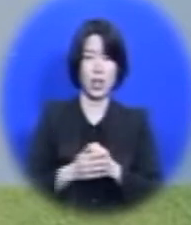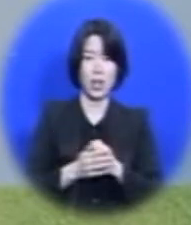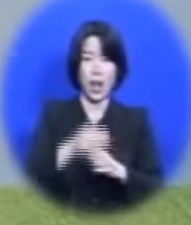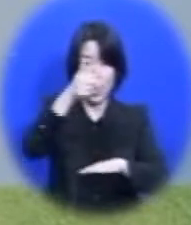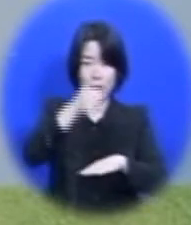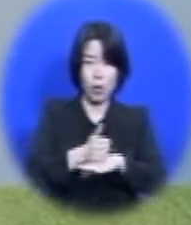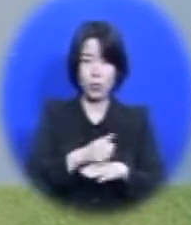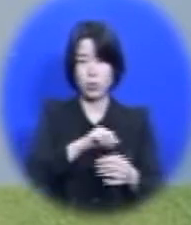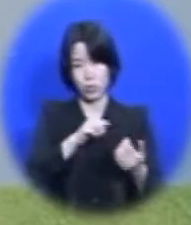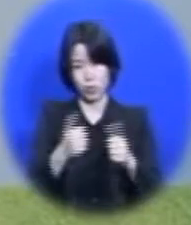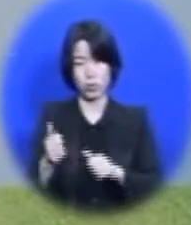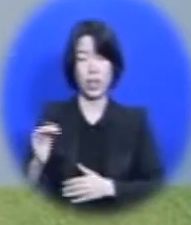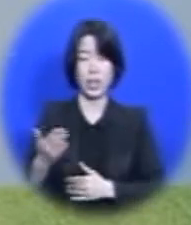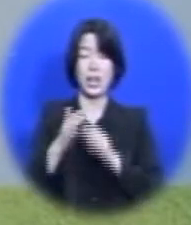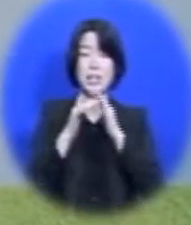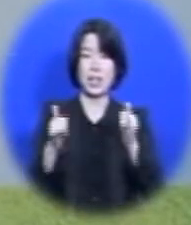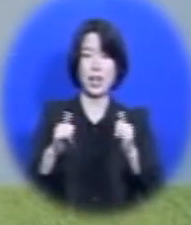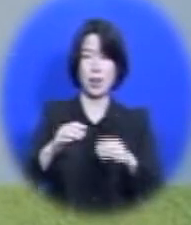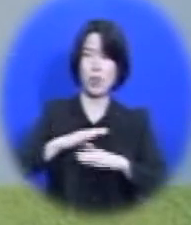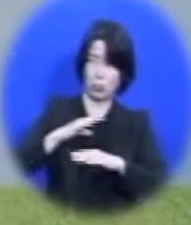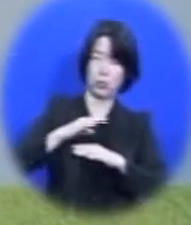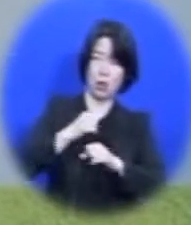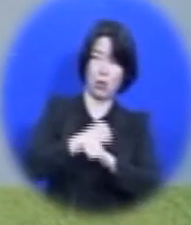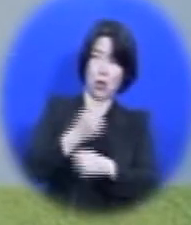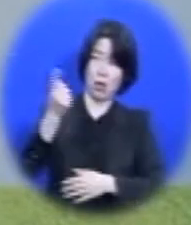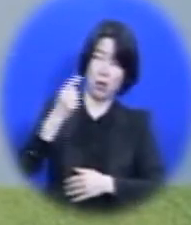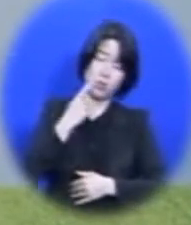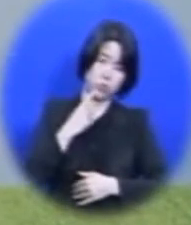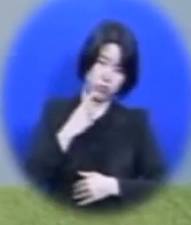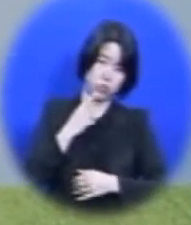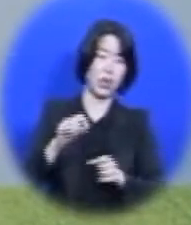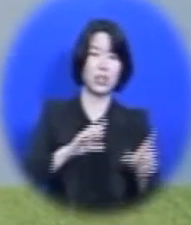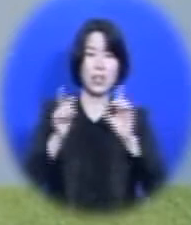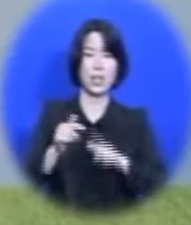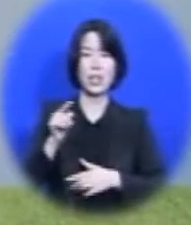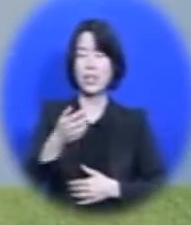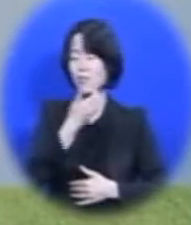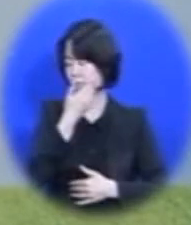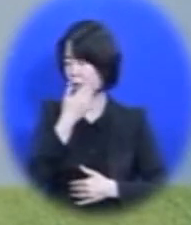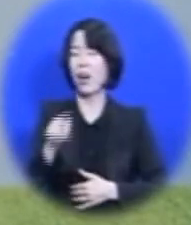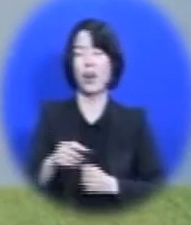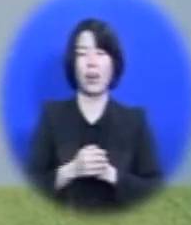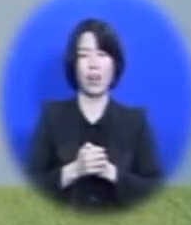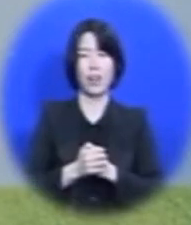결국은 죽게 될 사람을 무서워하고 또 부러워하고 사는 게 그게 부끄러운 겁니다.